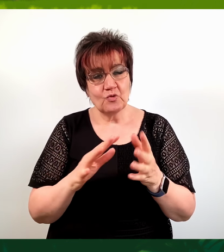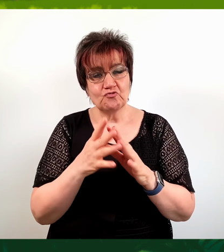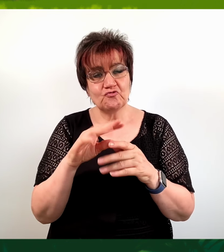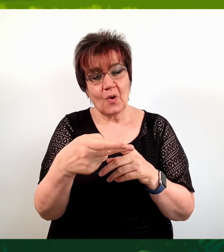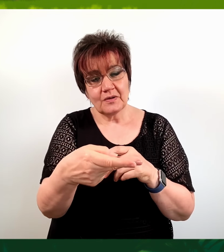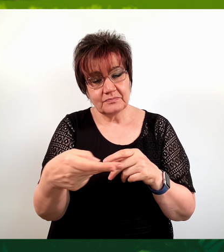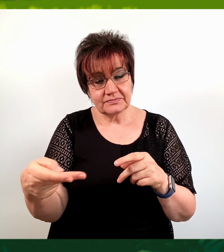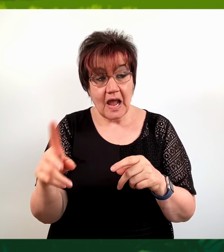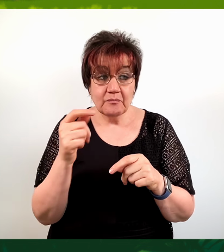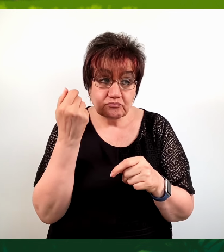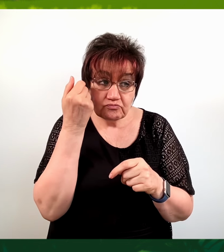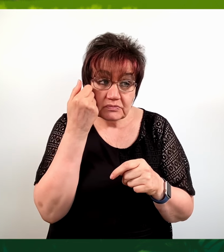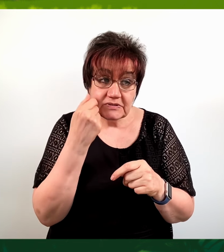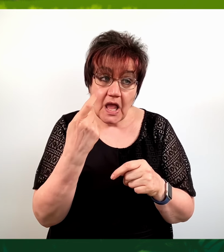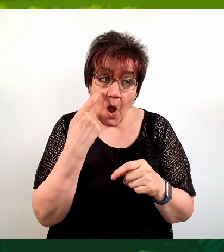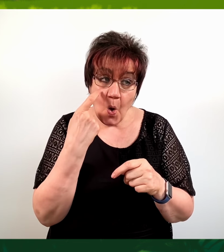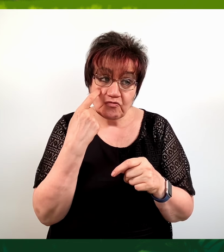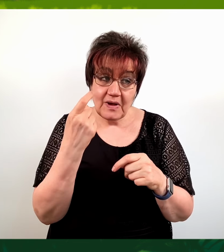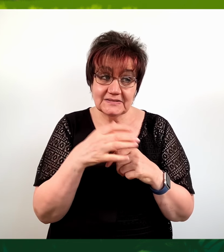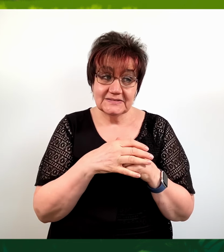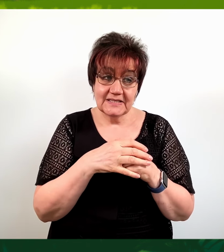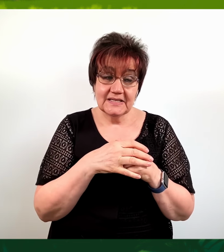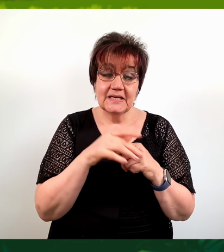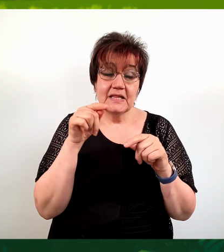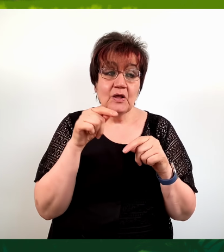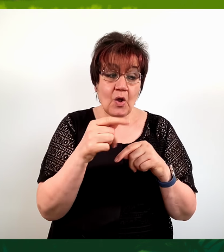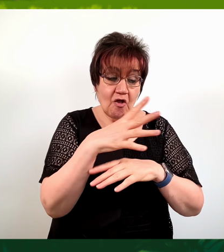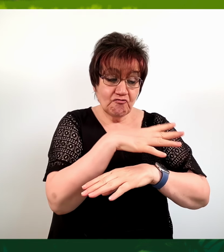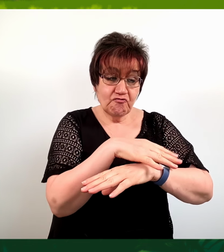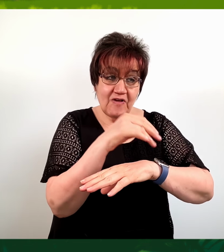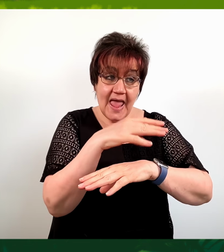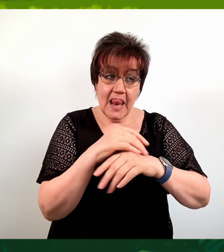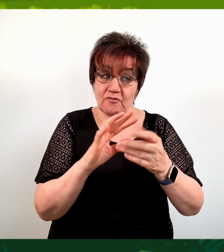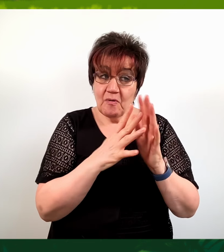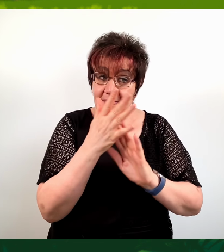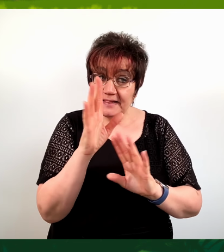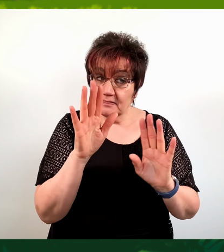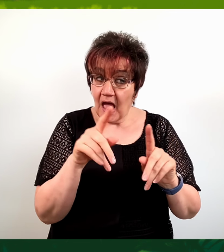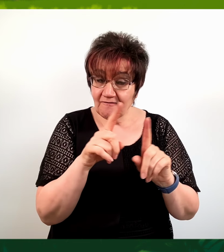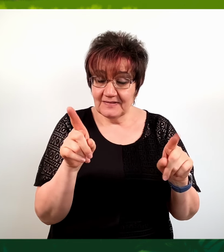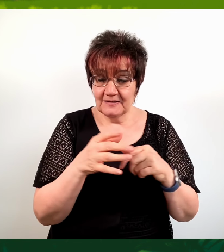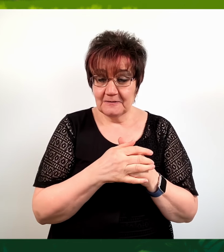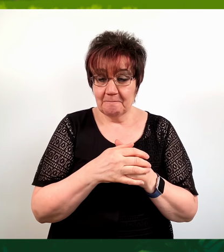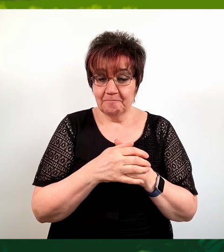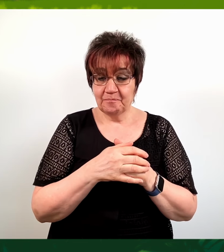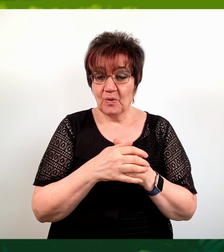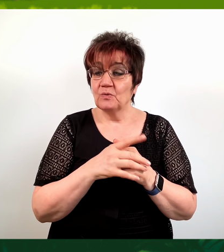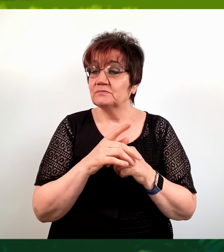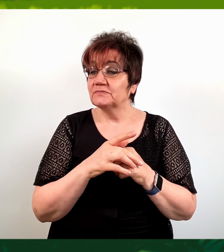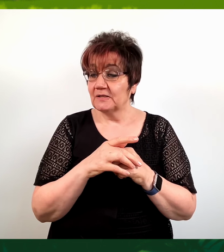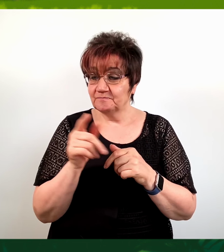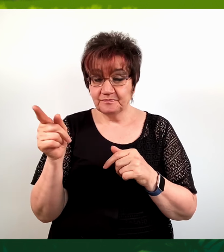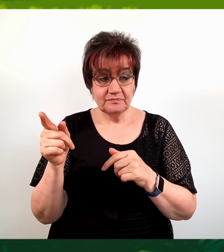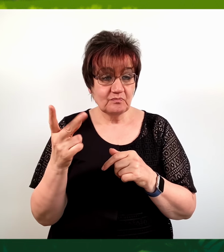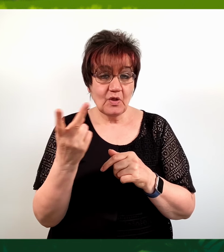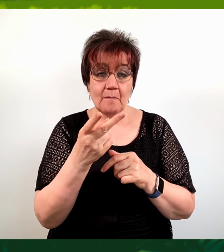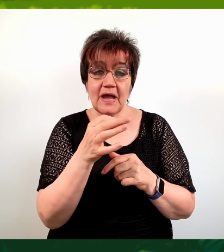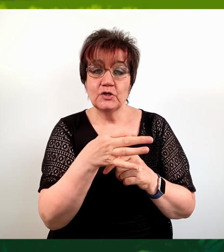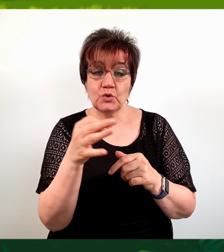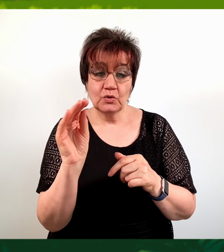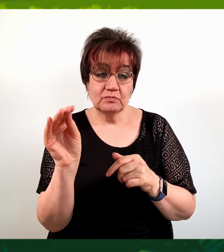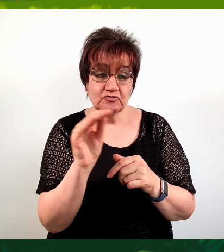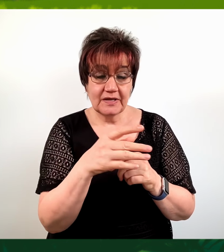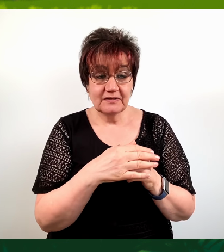ans Feuer, aber pass nur auf, dass du dir dein Fell nicht verbrennst. Weiter rief sie zu ihren Töchtern,